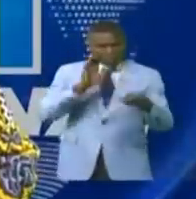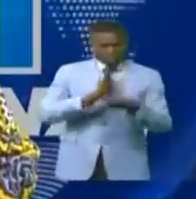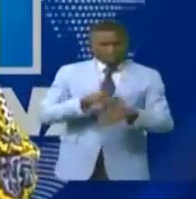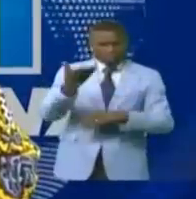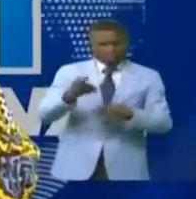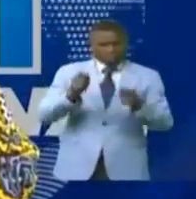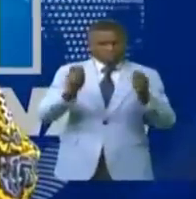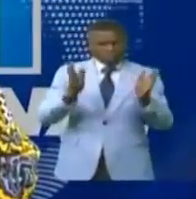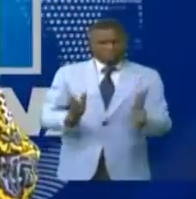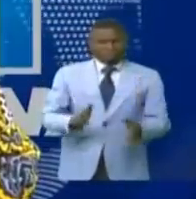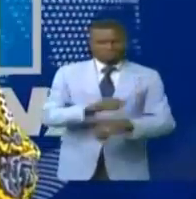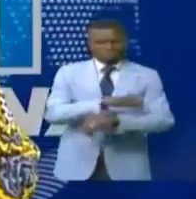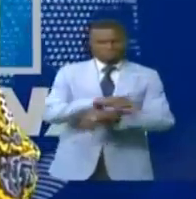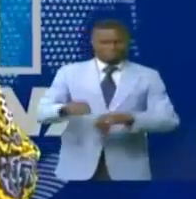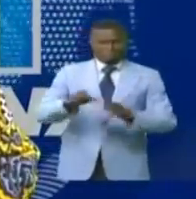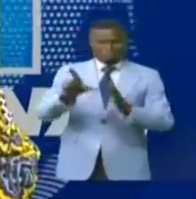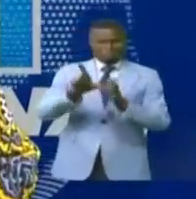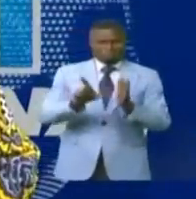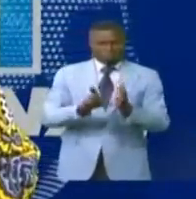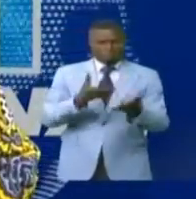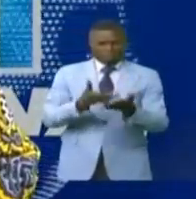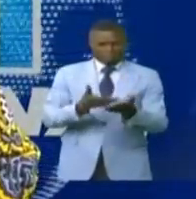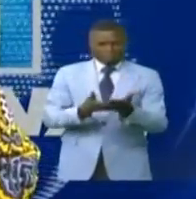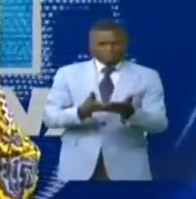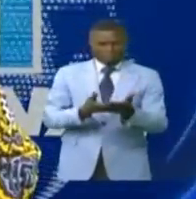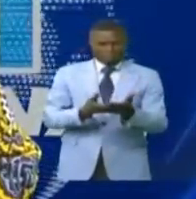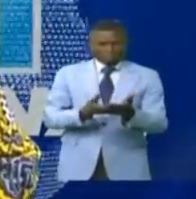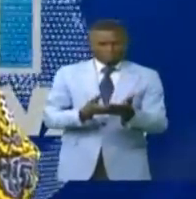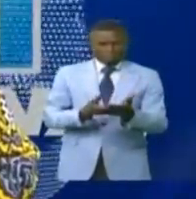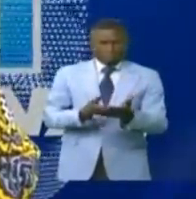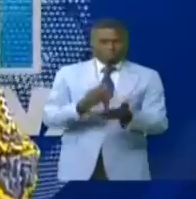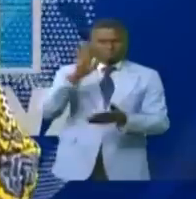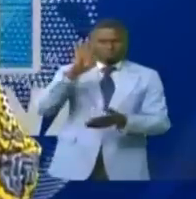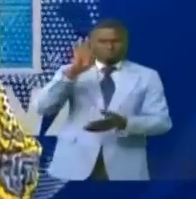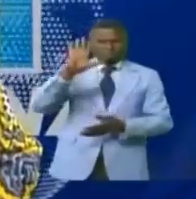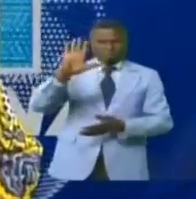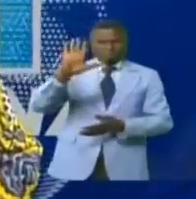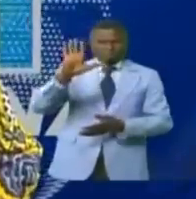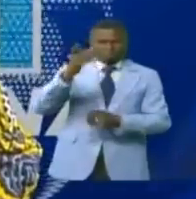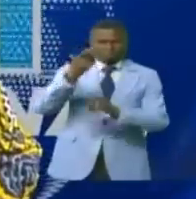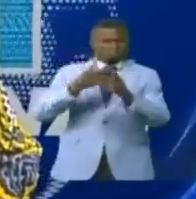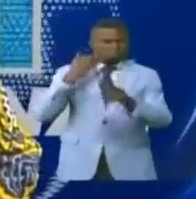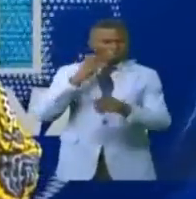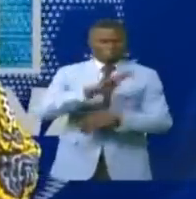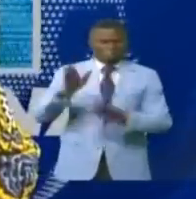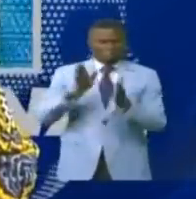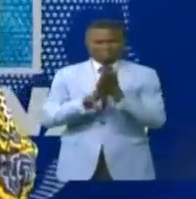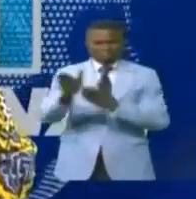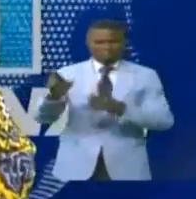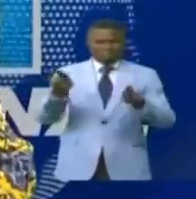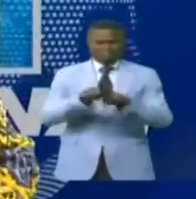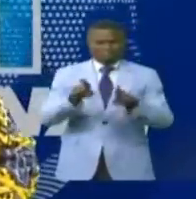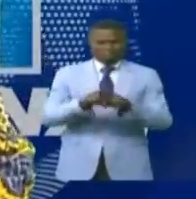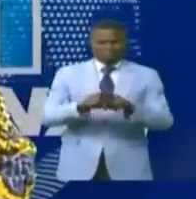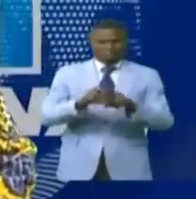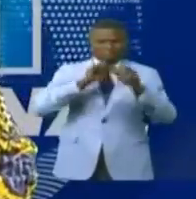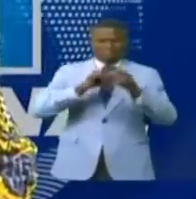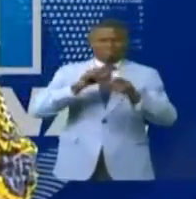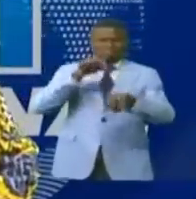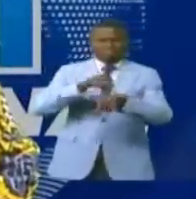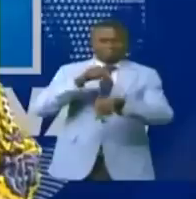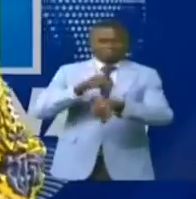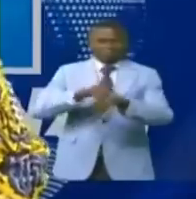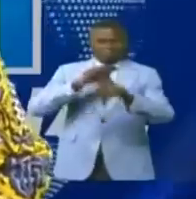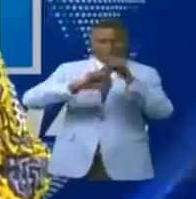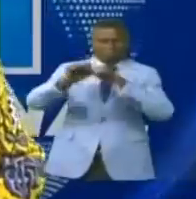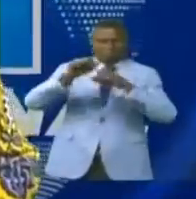la directive du CESAC du 5 mars 2015 relative à la campagne électorale à